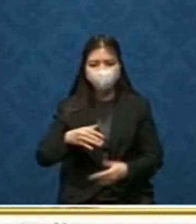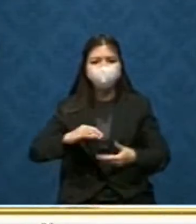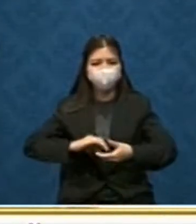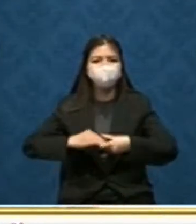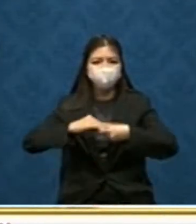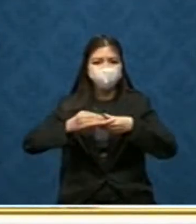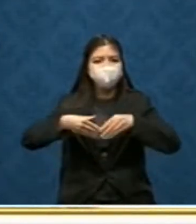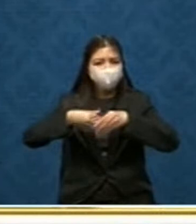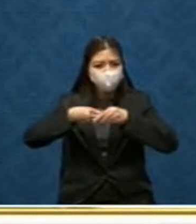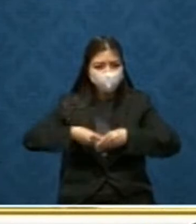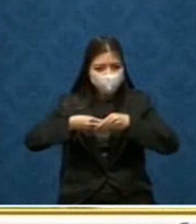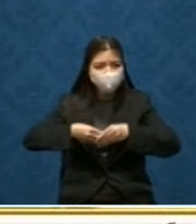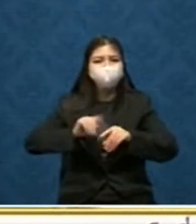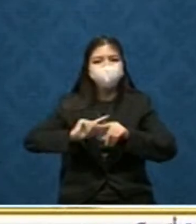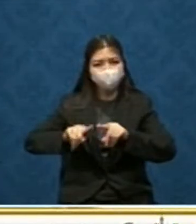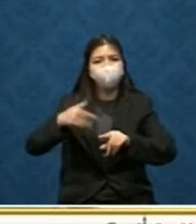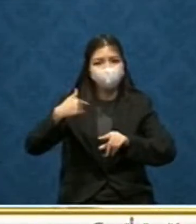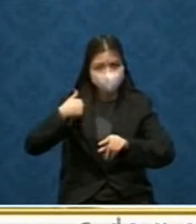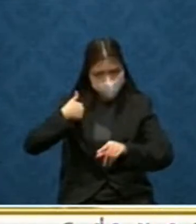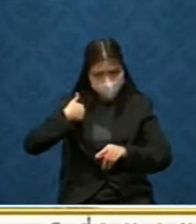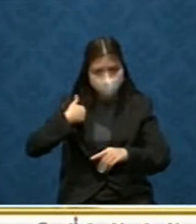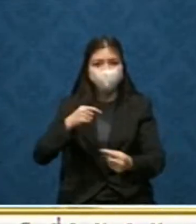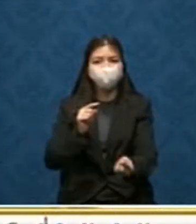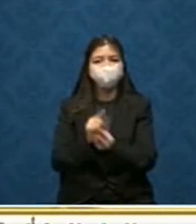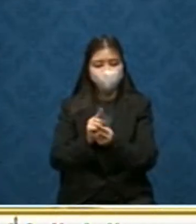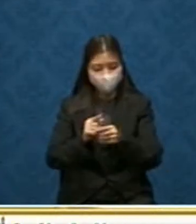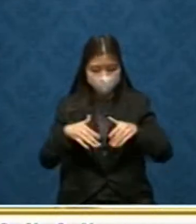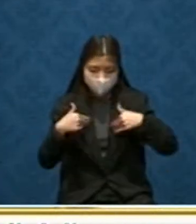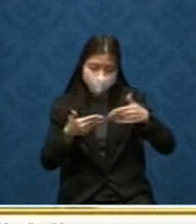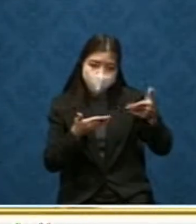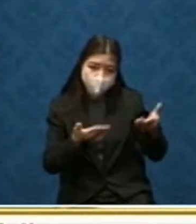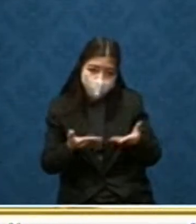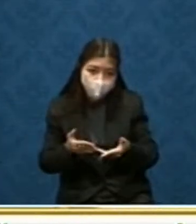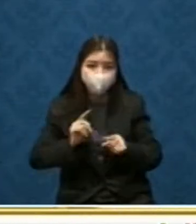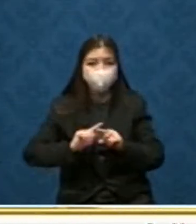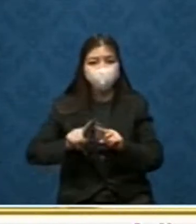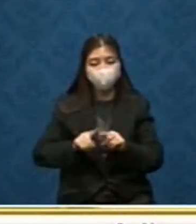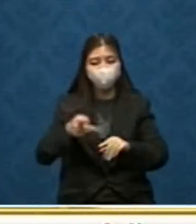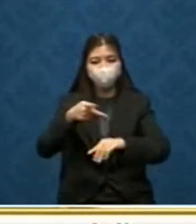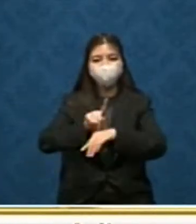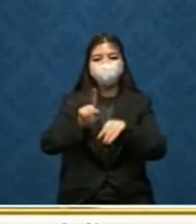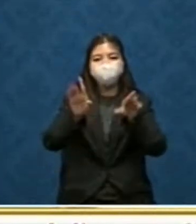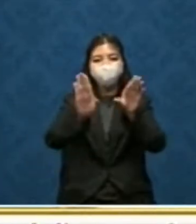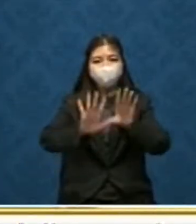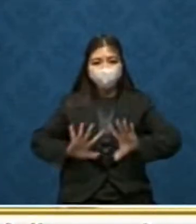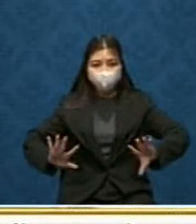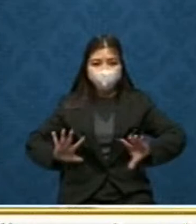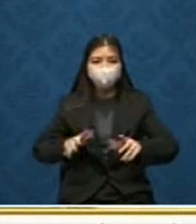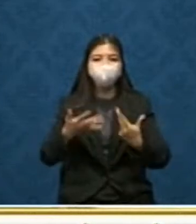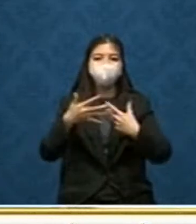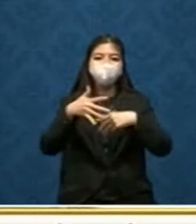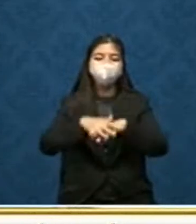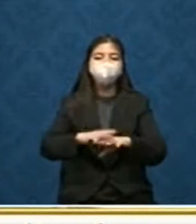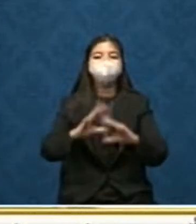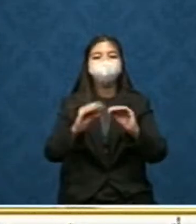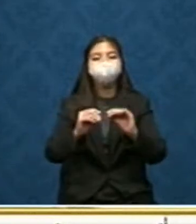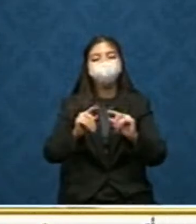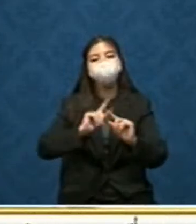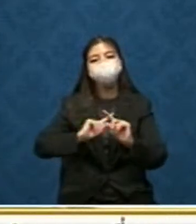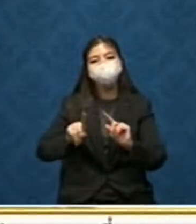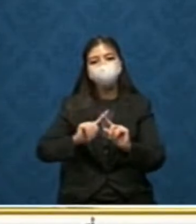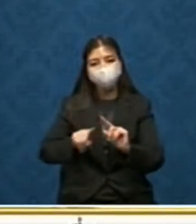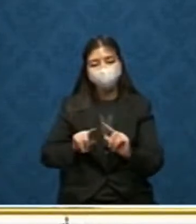อกัผมท่านดอนก็บอก นี่ เป็นประทานอาเซียน ปึเปนประทานนั่ ประทานนี่ เข้ารวมปชุมนนนี้นั่น